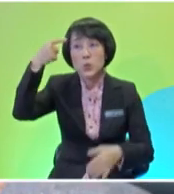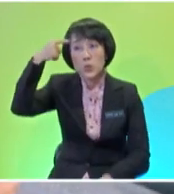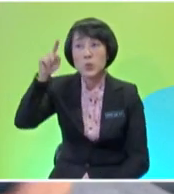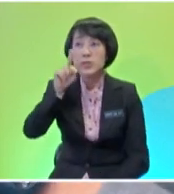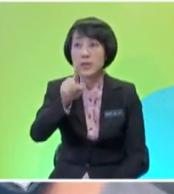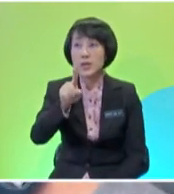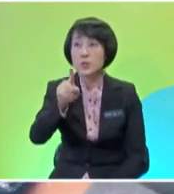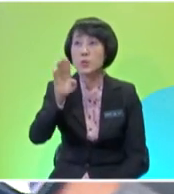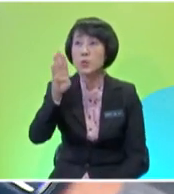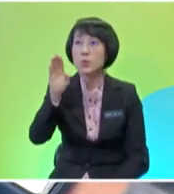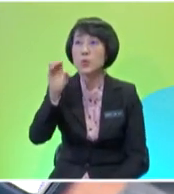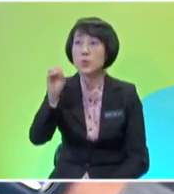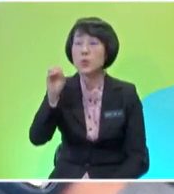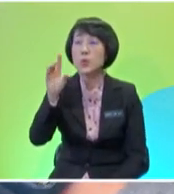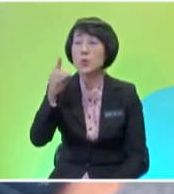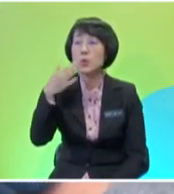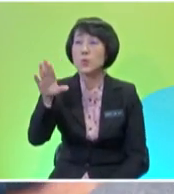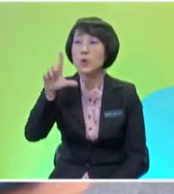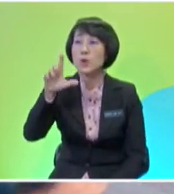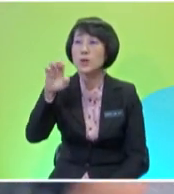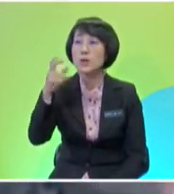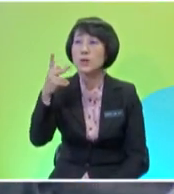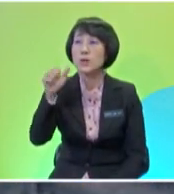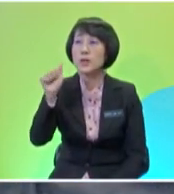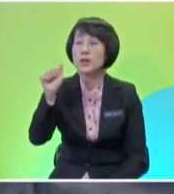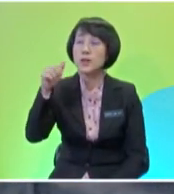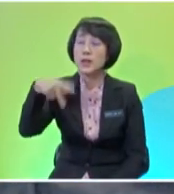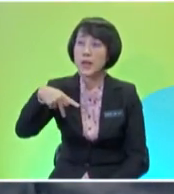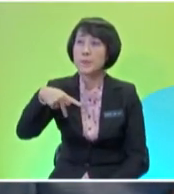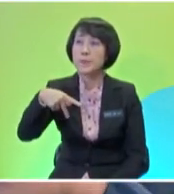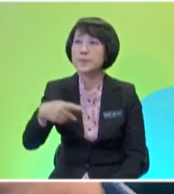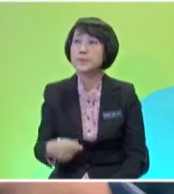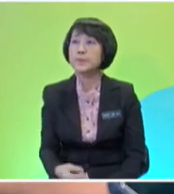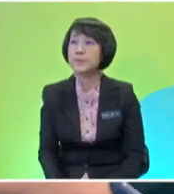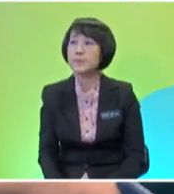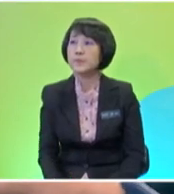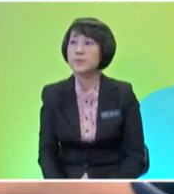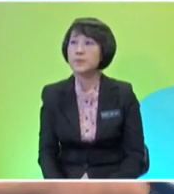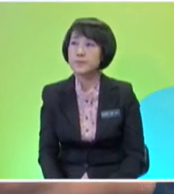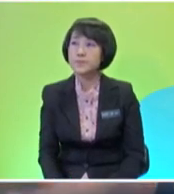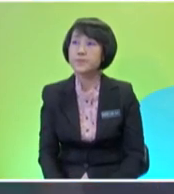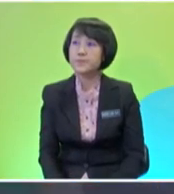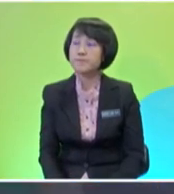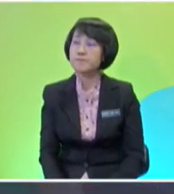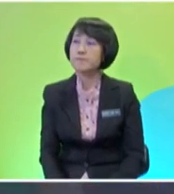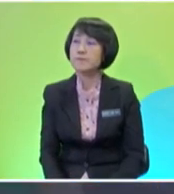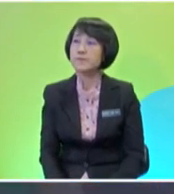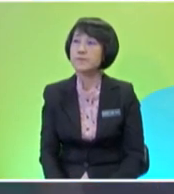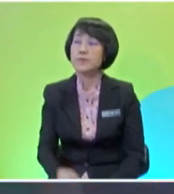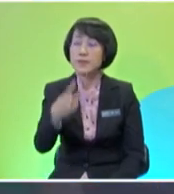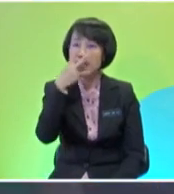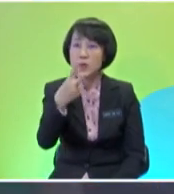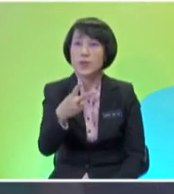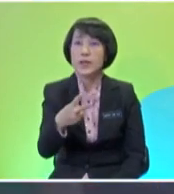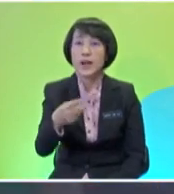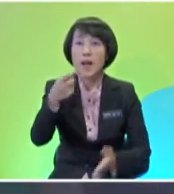ni RM4.50. Ha, ya. Tetapi kenapa jumlah yang kita kena bayar hanya RM1.50 sahaja? Okey, okey. Mungkin boleh lihat kat sini. Okey, bot